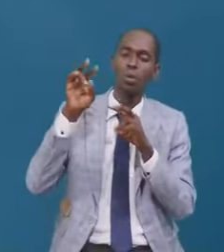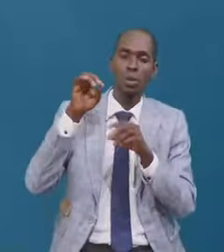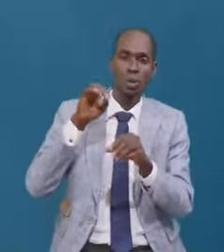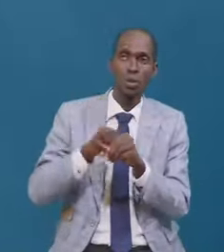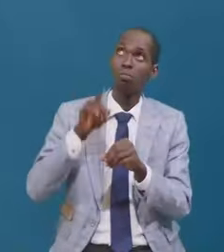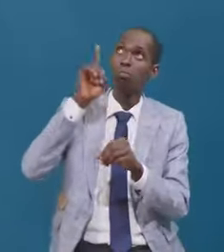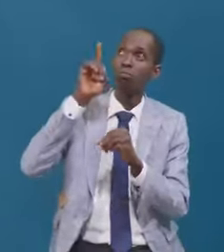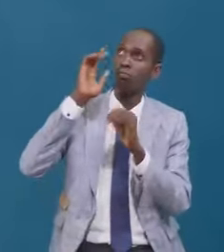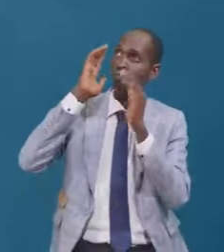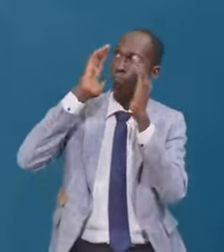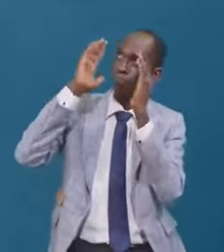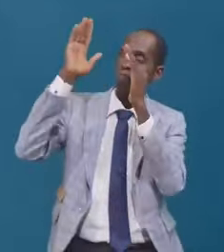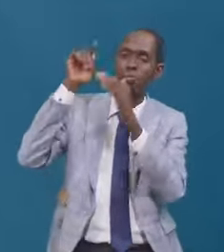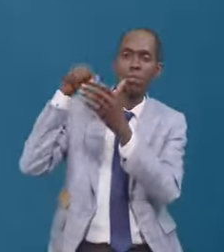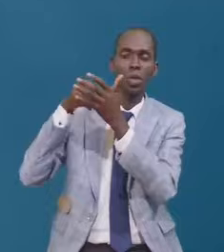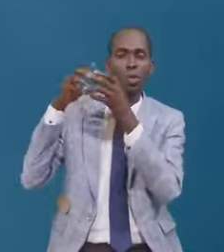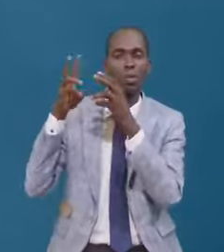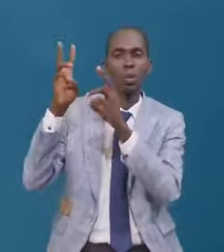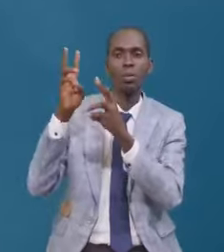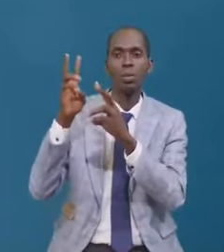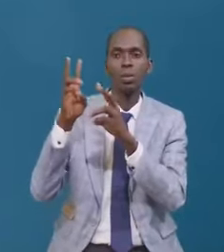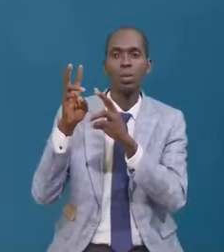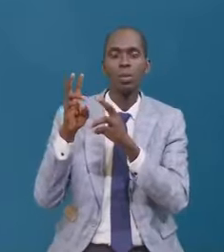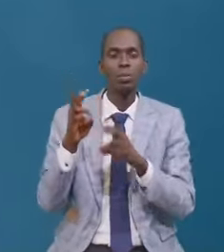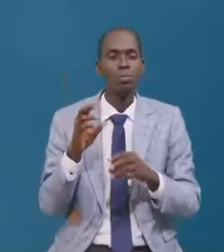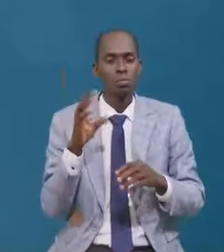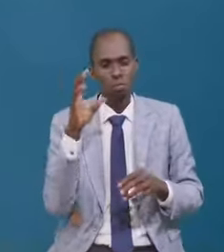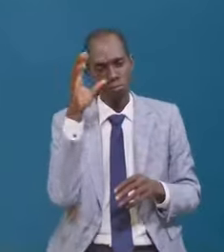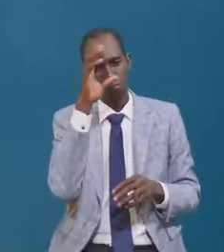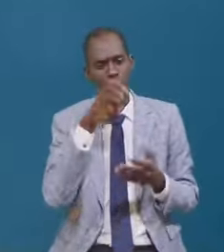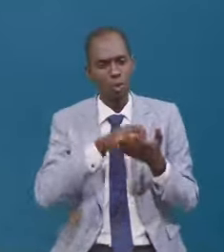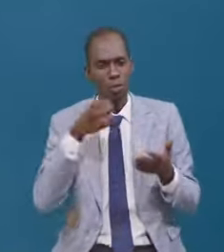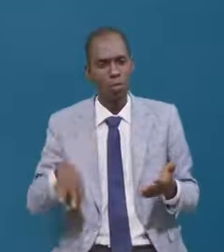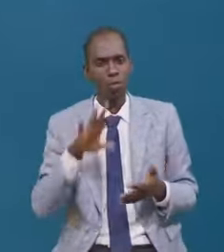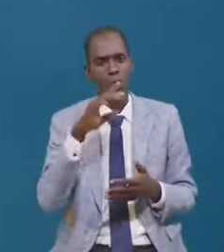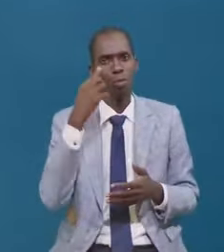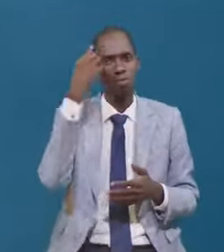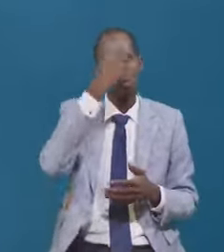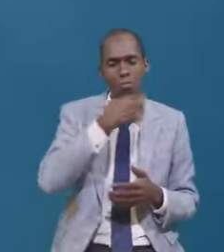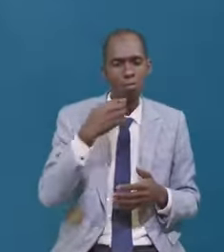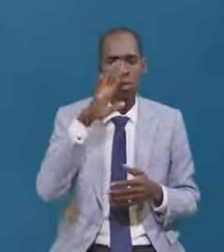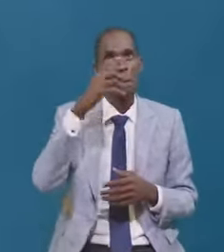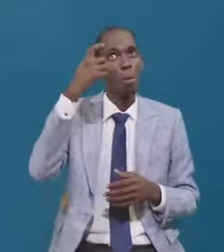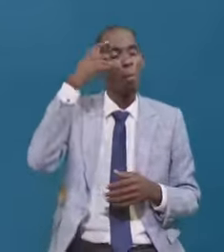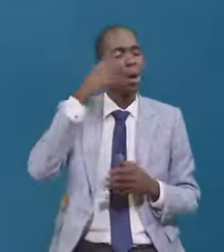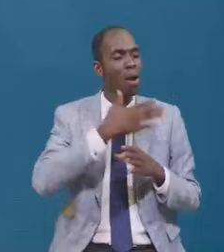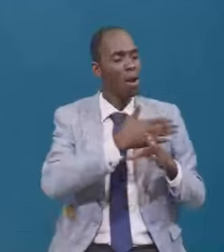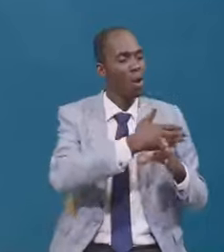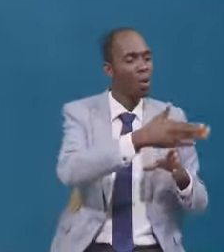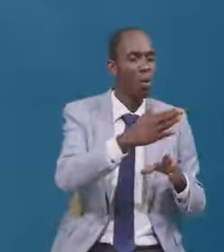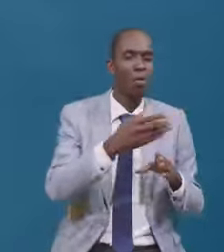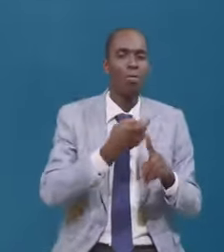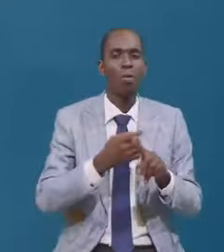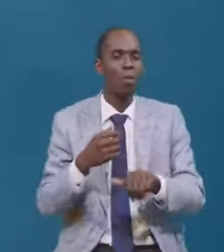ఒక్క దిశలో చూడండి. Take your look, take your mind, take your face away from all